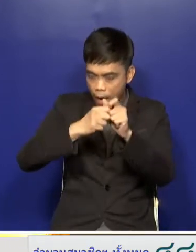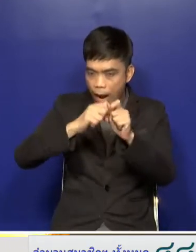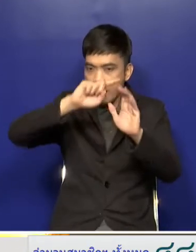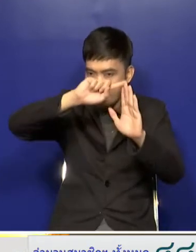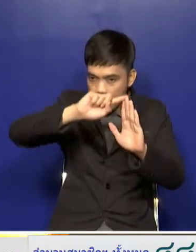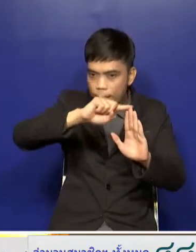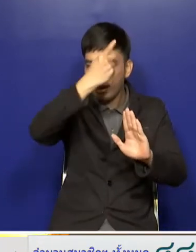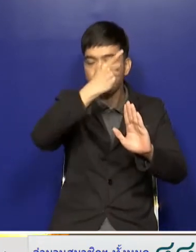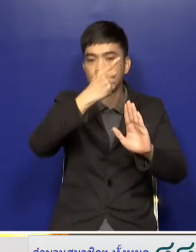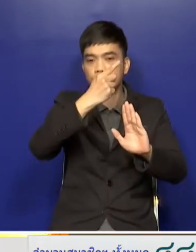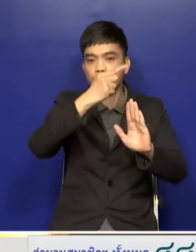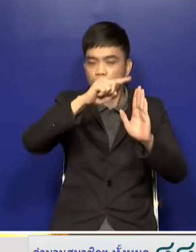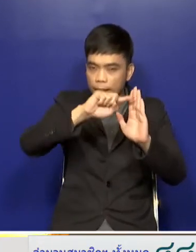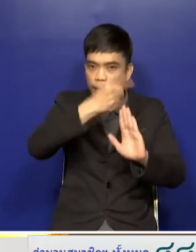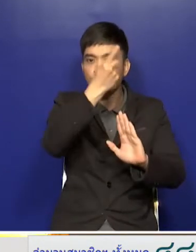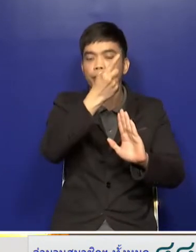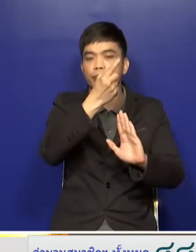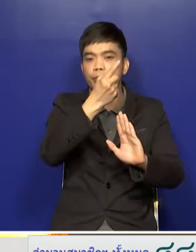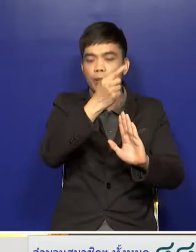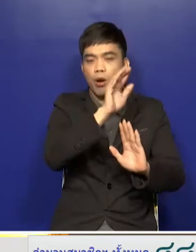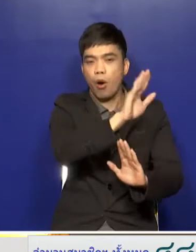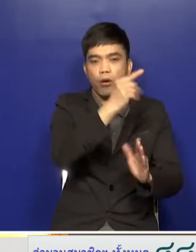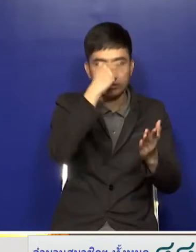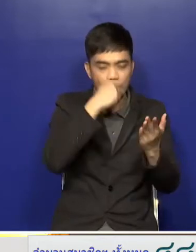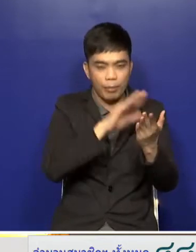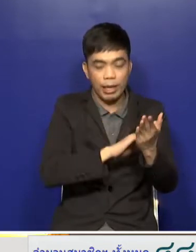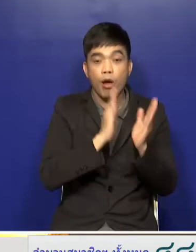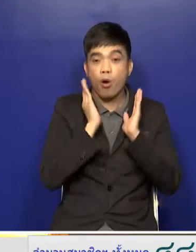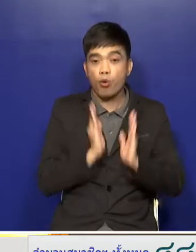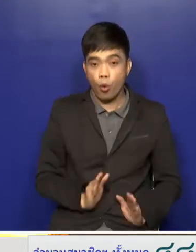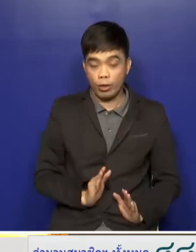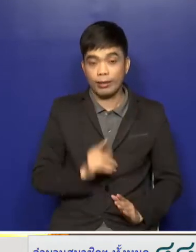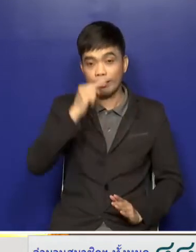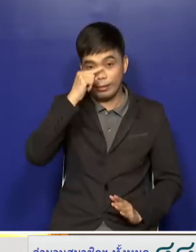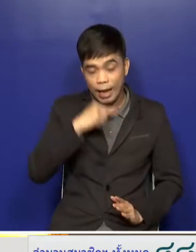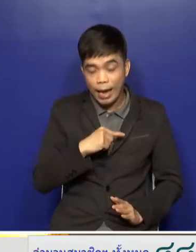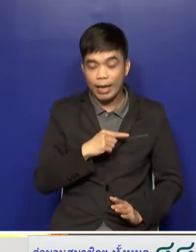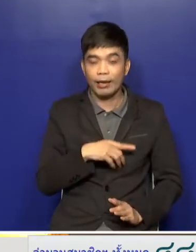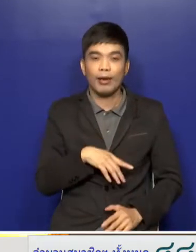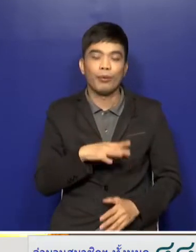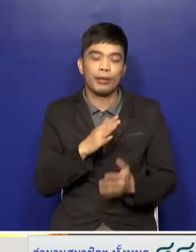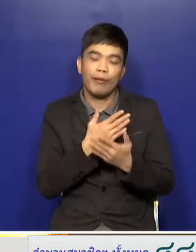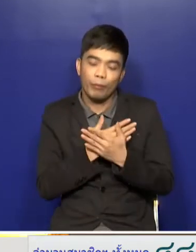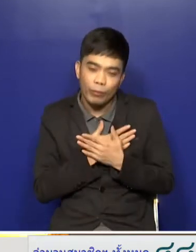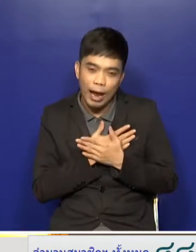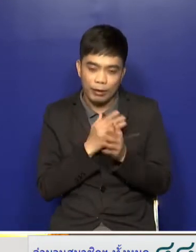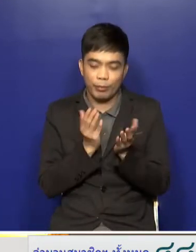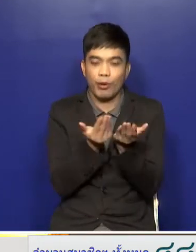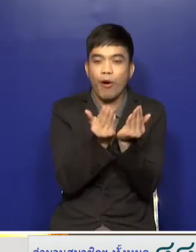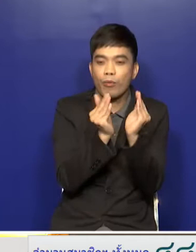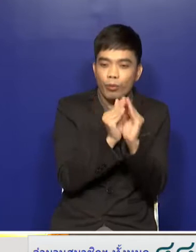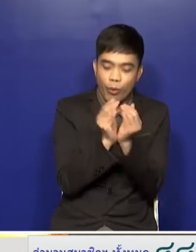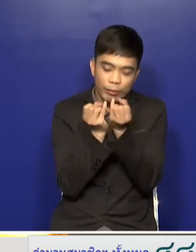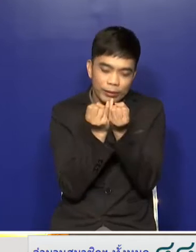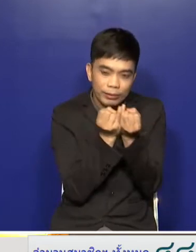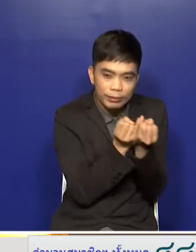องสังคมคนไทยนะครับ มีรัษณะผกพัน มควประตัยู มีความใล้ชิดนะครั